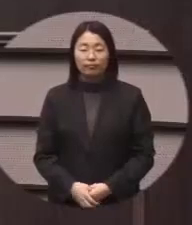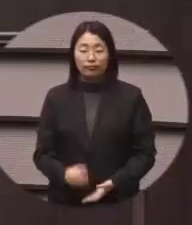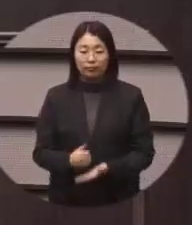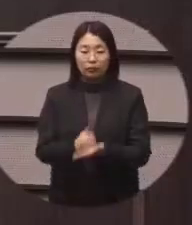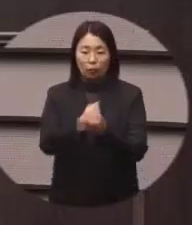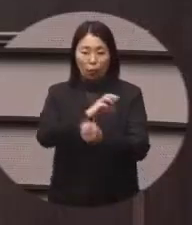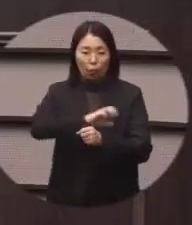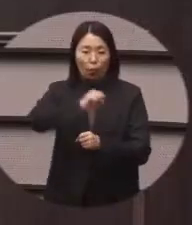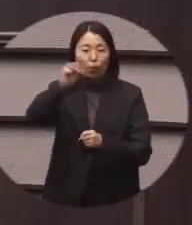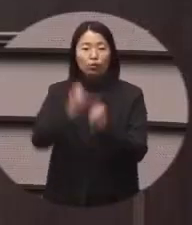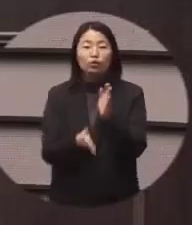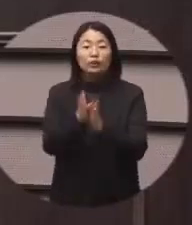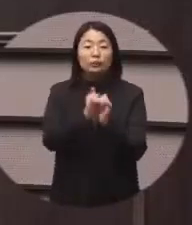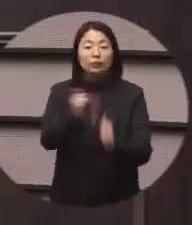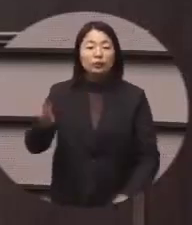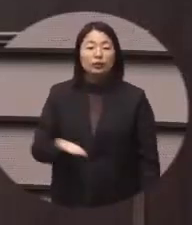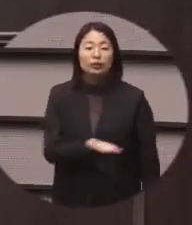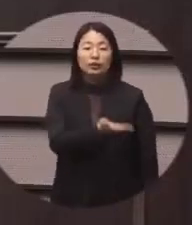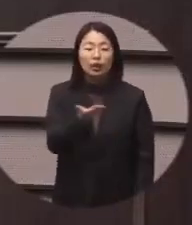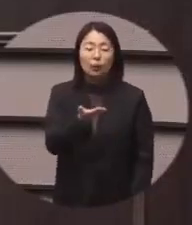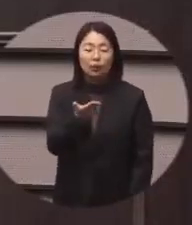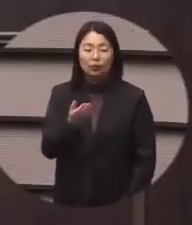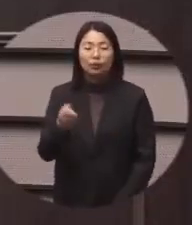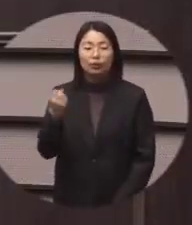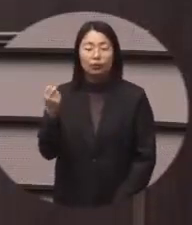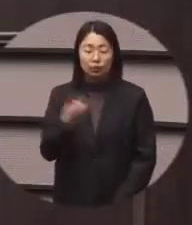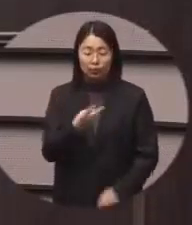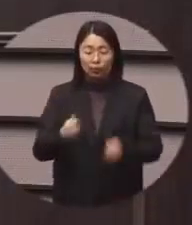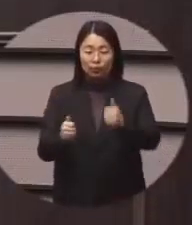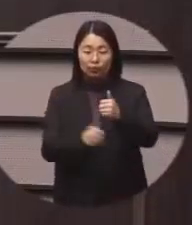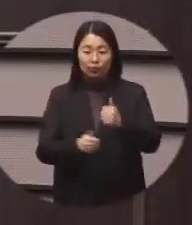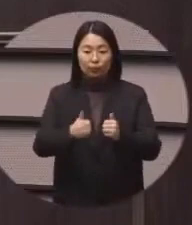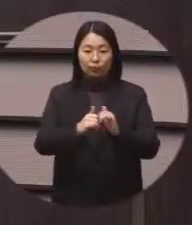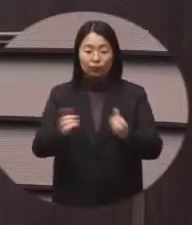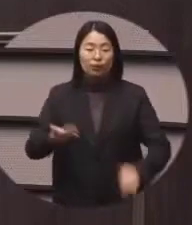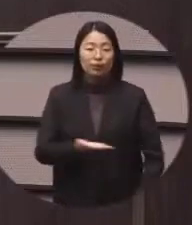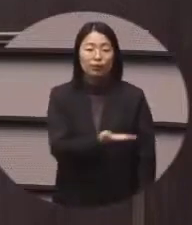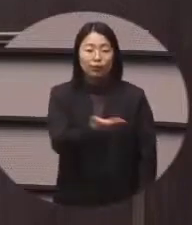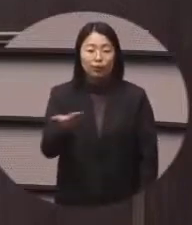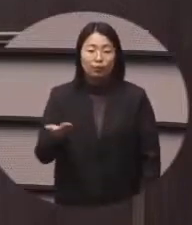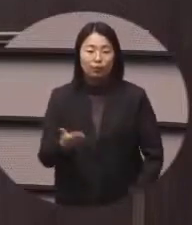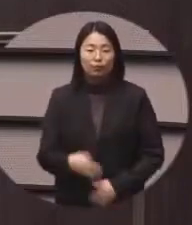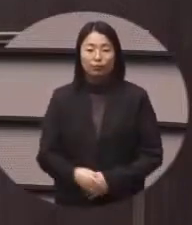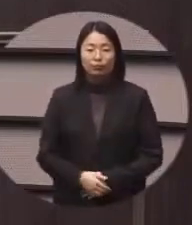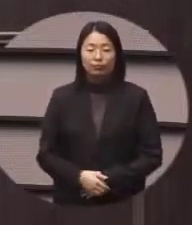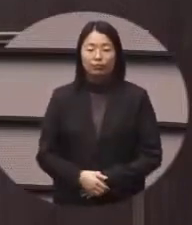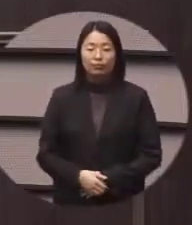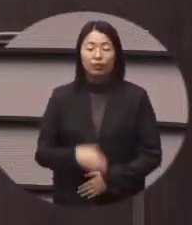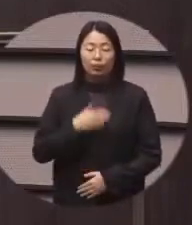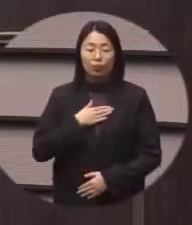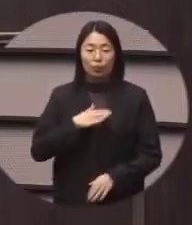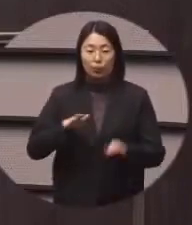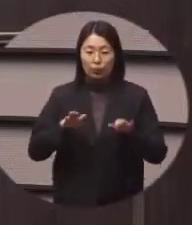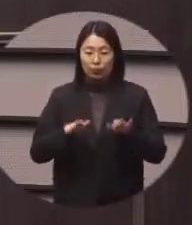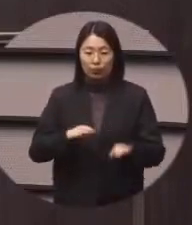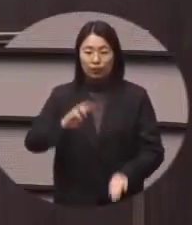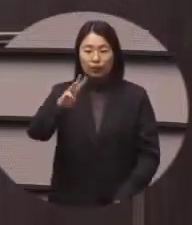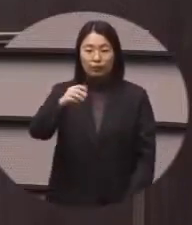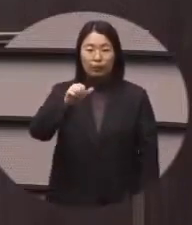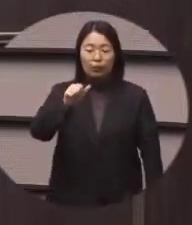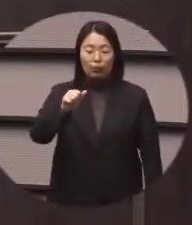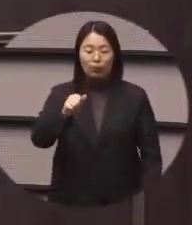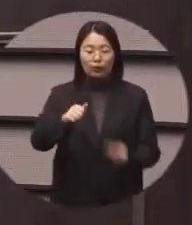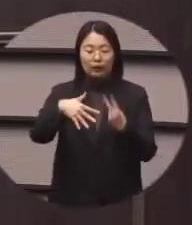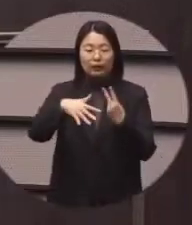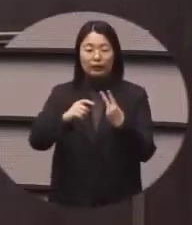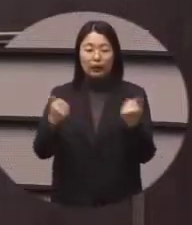존경하는 광주 시민 여러분, 주임로 의장님을 비롯한 의원님 여러분, 저는 오늘 제 305회 광주시의회